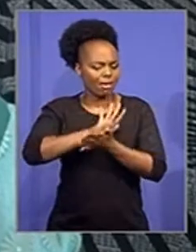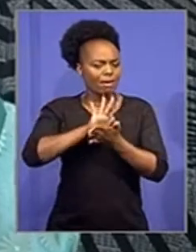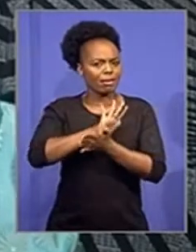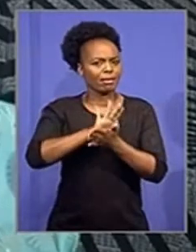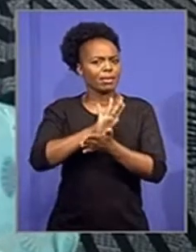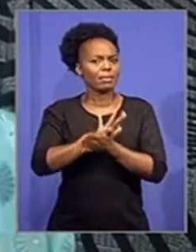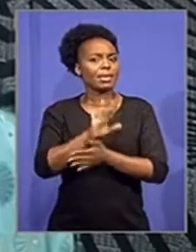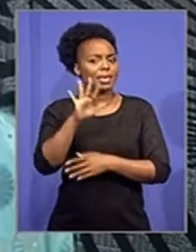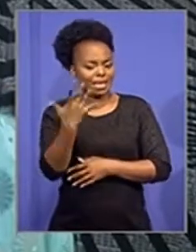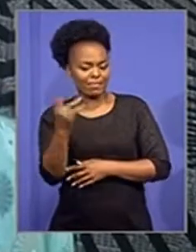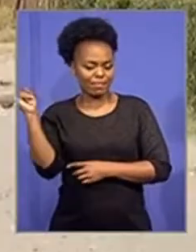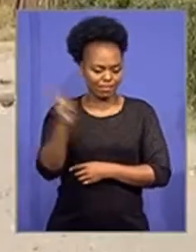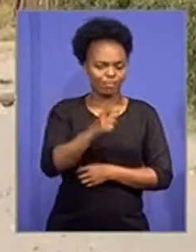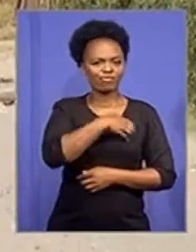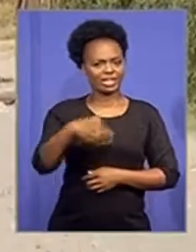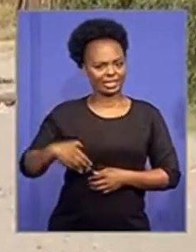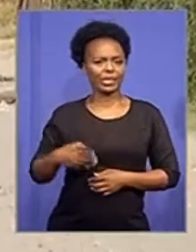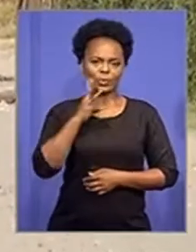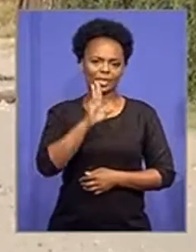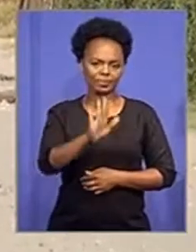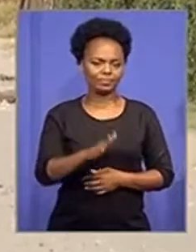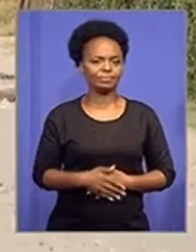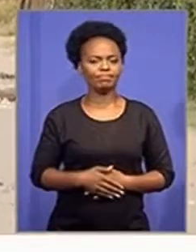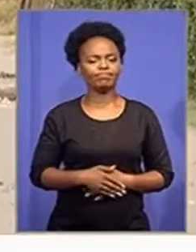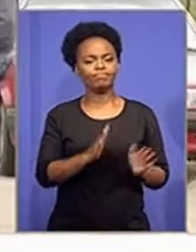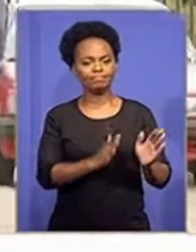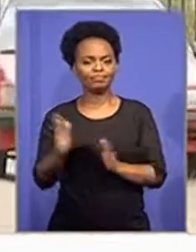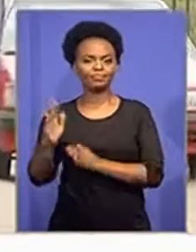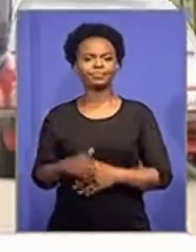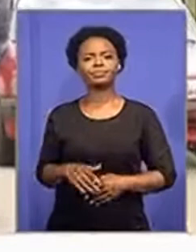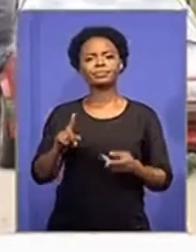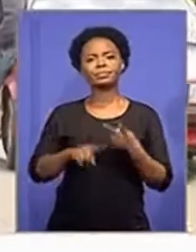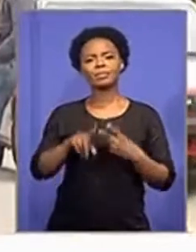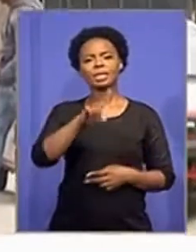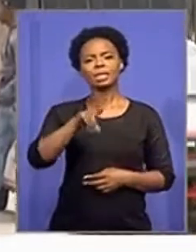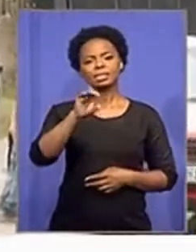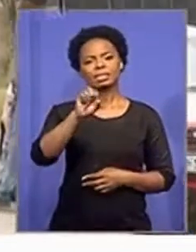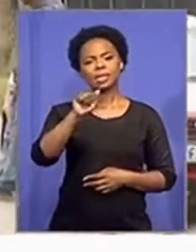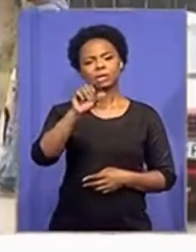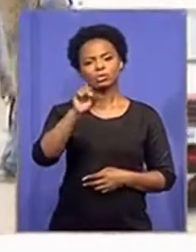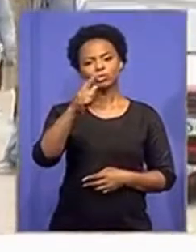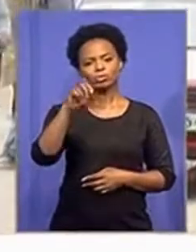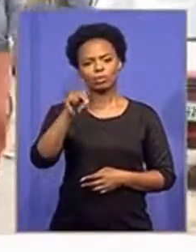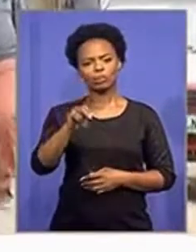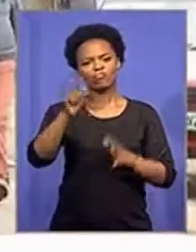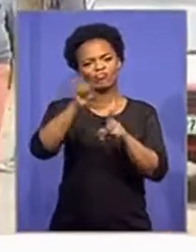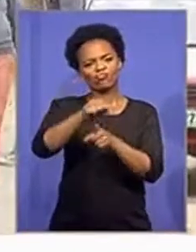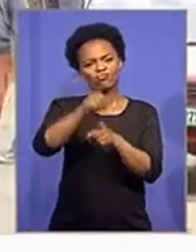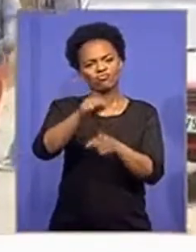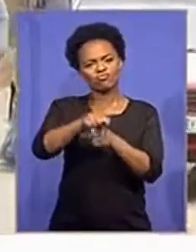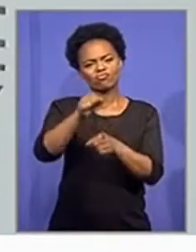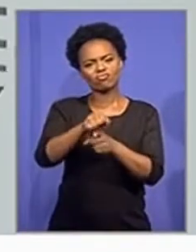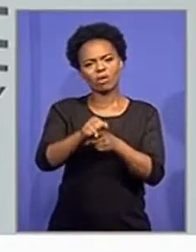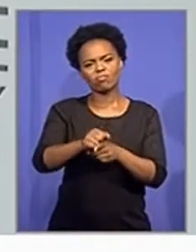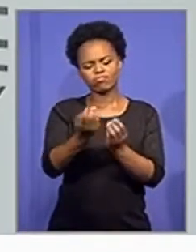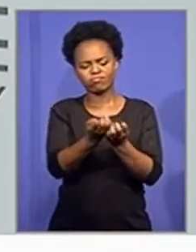a tle kwa Windbank mona. Ka ho le leng baahi ba Zastron ba ile ba thiba mebila ka majwe le dinthwana e le ha ba ipiletsa